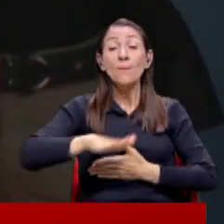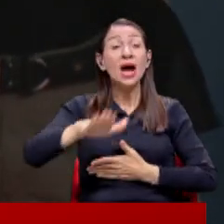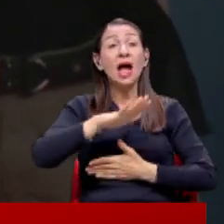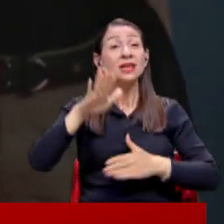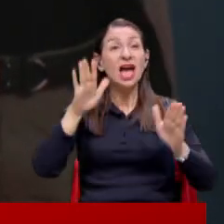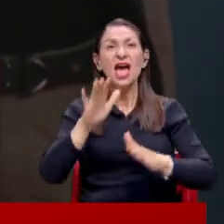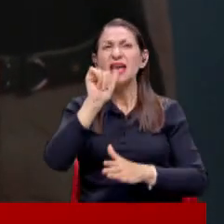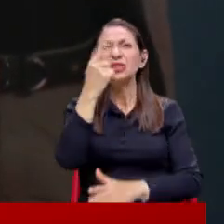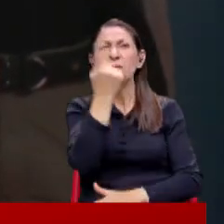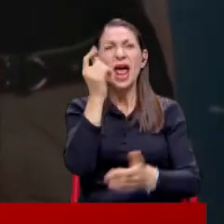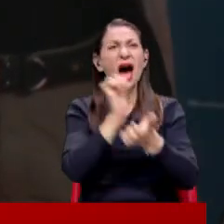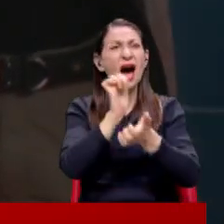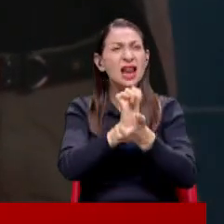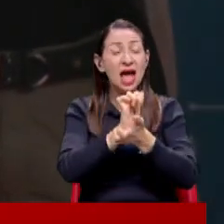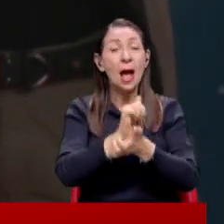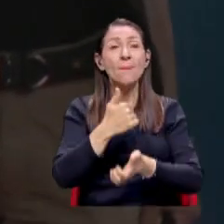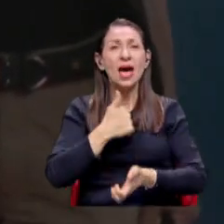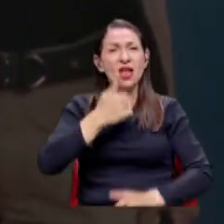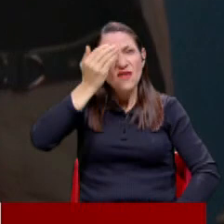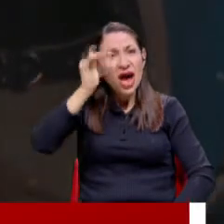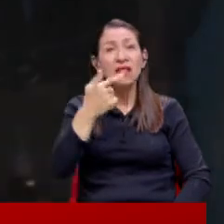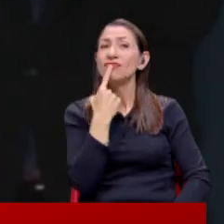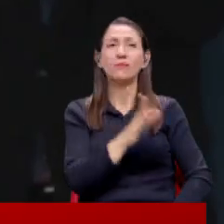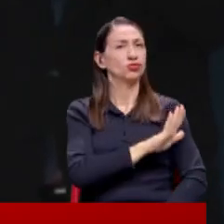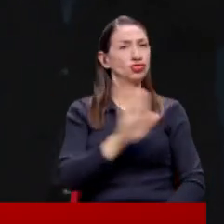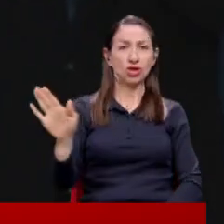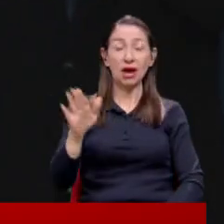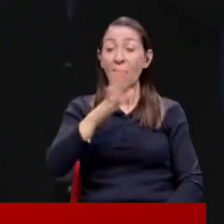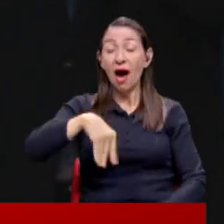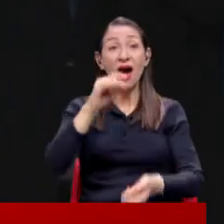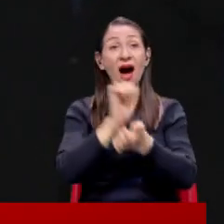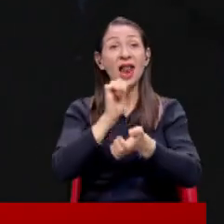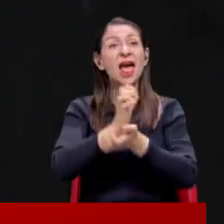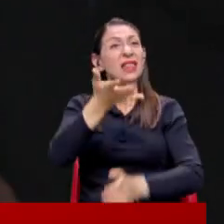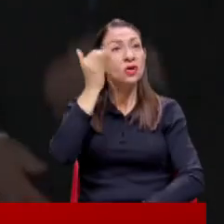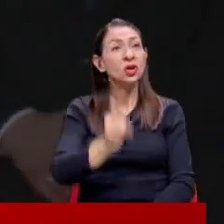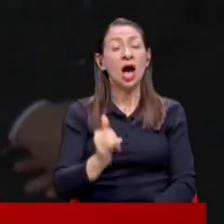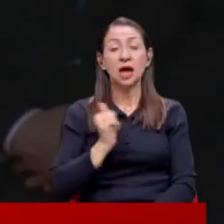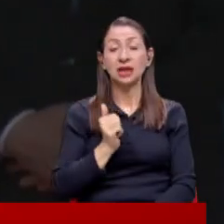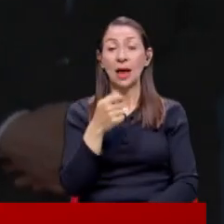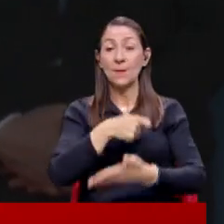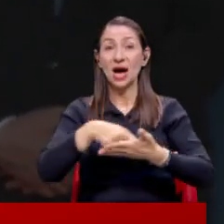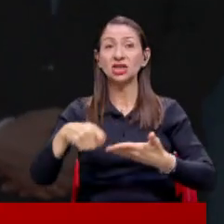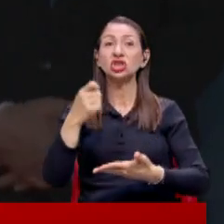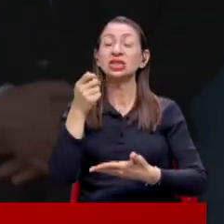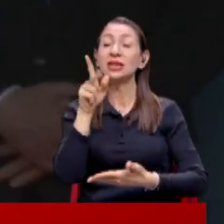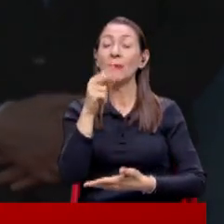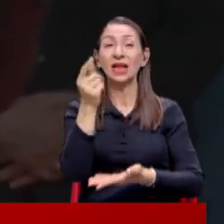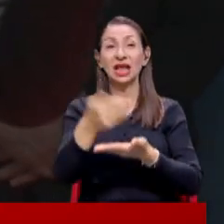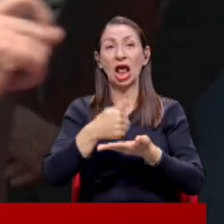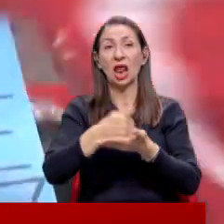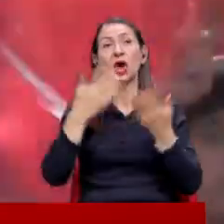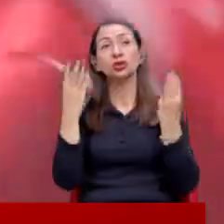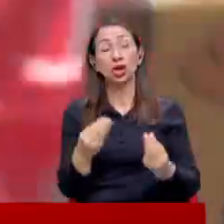topraklarda hiçbir aile ben yoksulum demeyecek. Her ailenin en az asgari ücret kadar bir